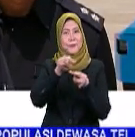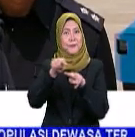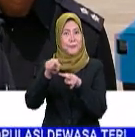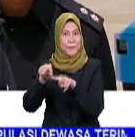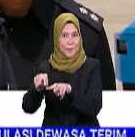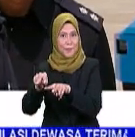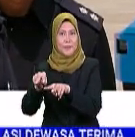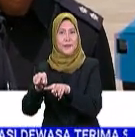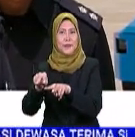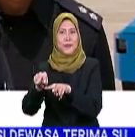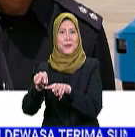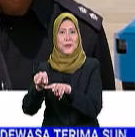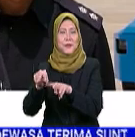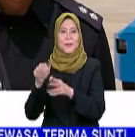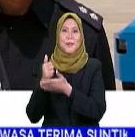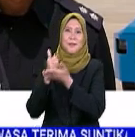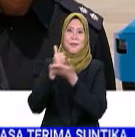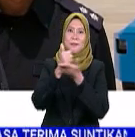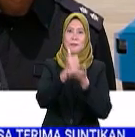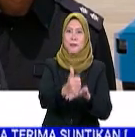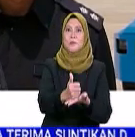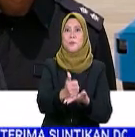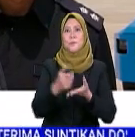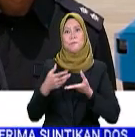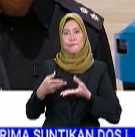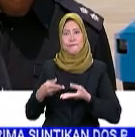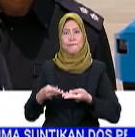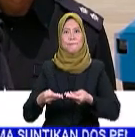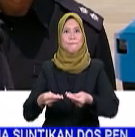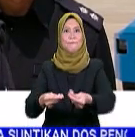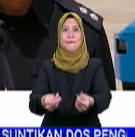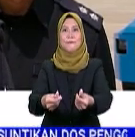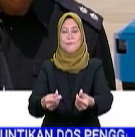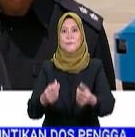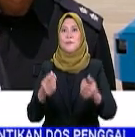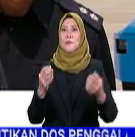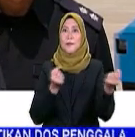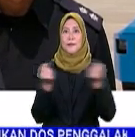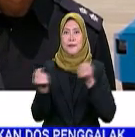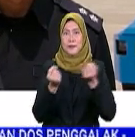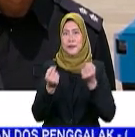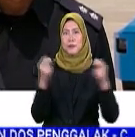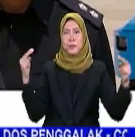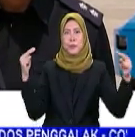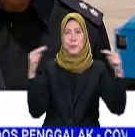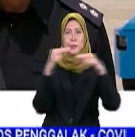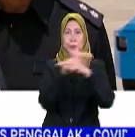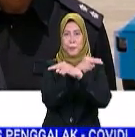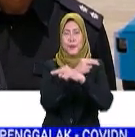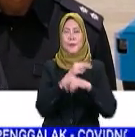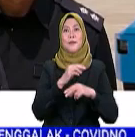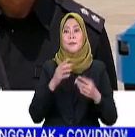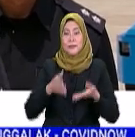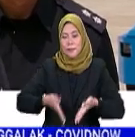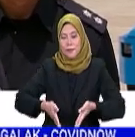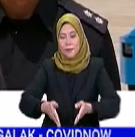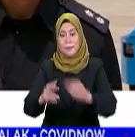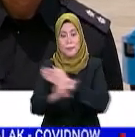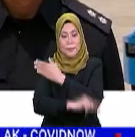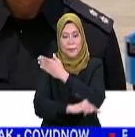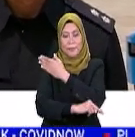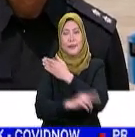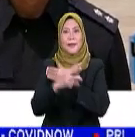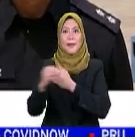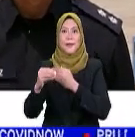juga membantu kelancarannya aliran lalu lintas di atas rumor Ayo jalan-jalan and negeri